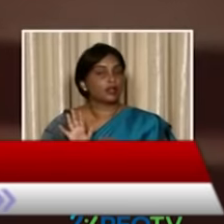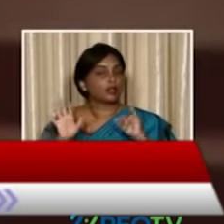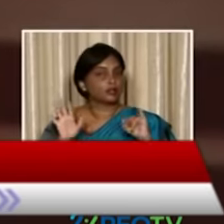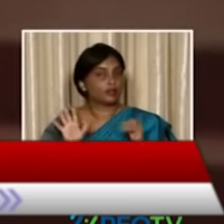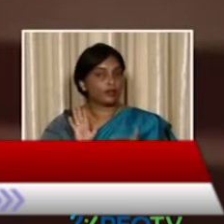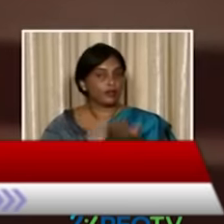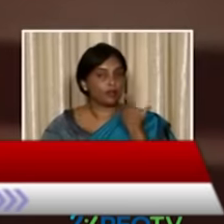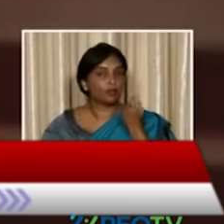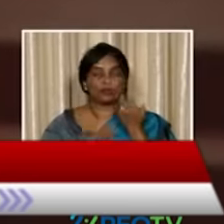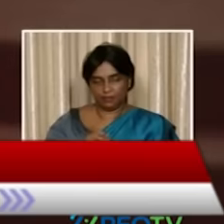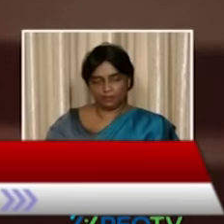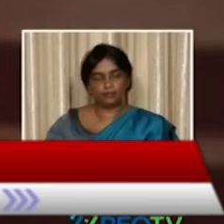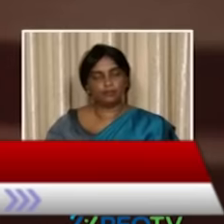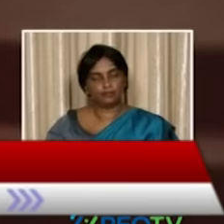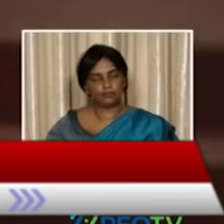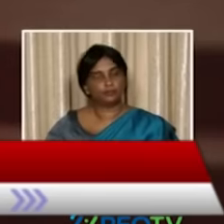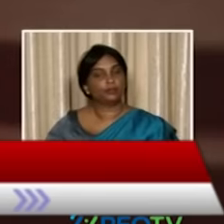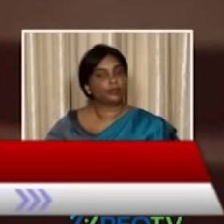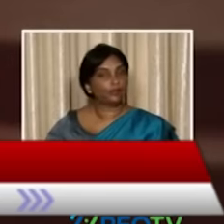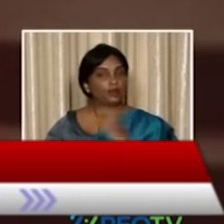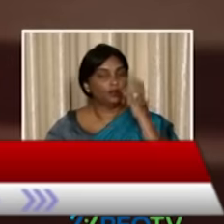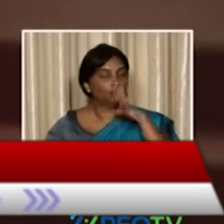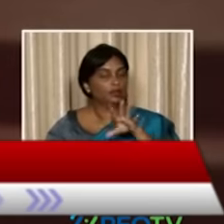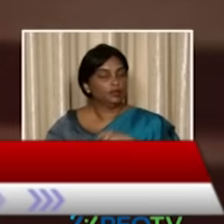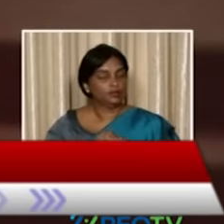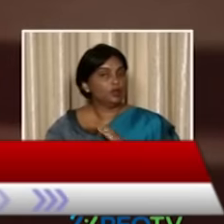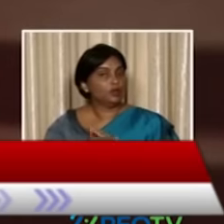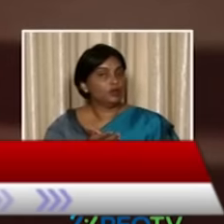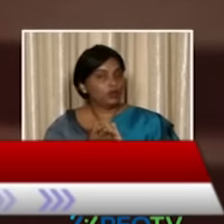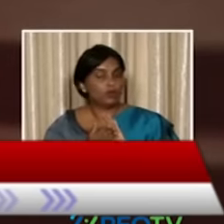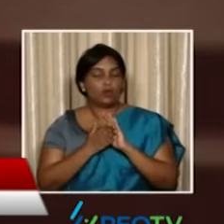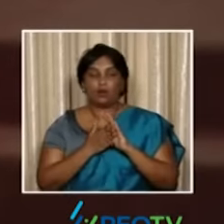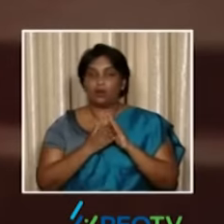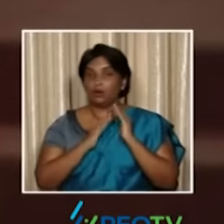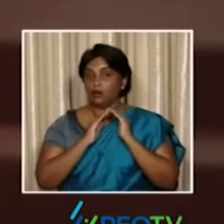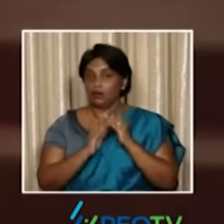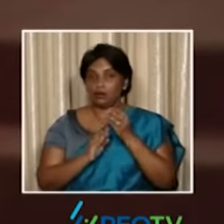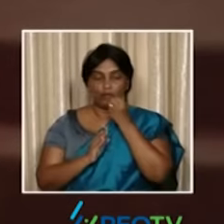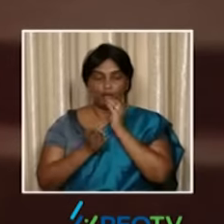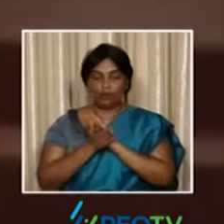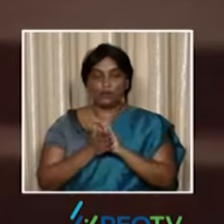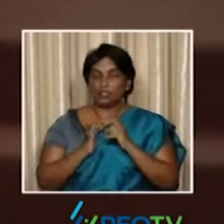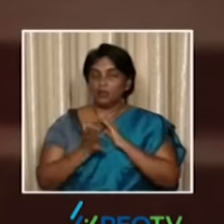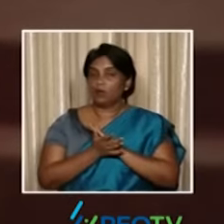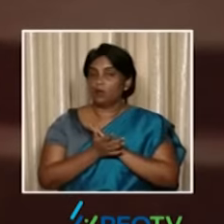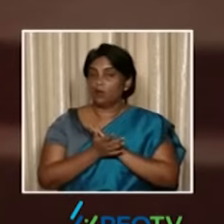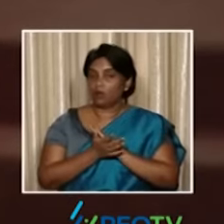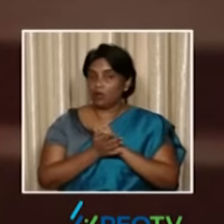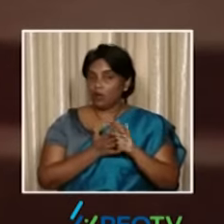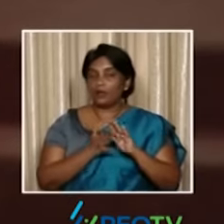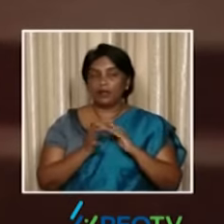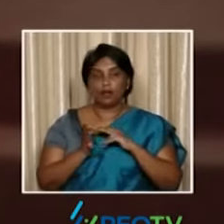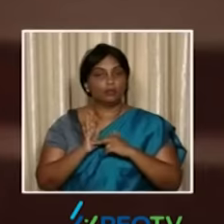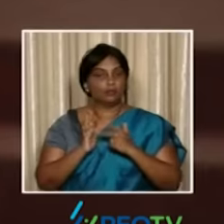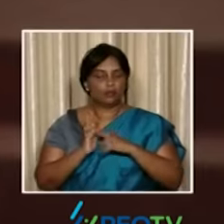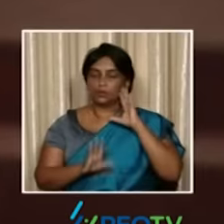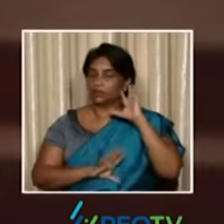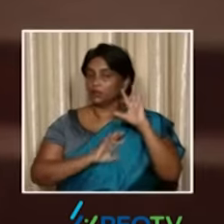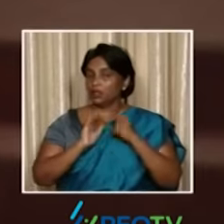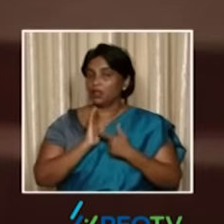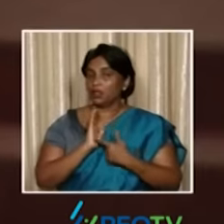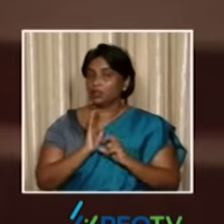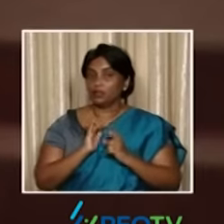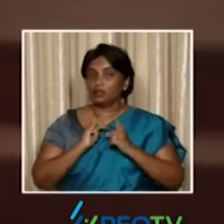අධික මුදලක් අපි උපයා ලොව පිළිගත් හෝටල් ශේෂ ආජක වෙත විසුම්පාය ගොඩනැගිල්ල හෝටල් ව්‍යාකෘතියක් සඳහා තොරතුරු